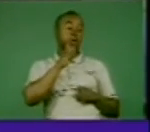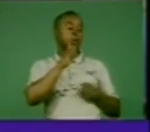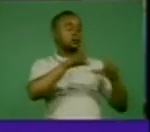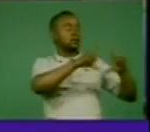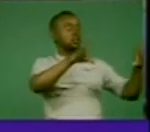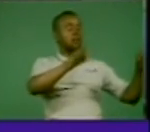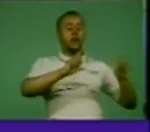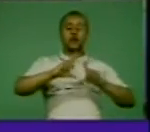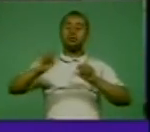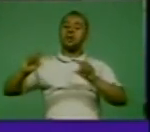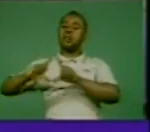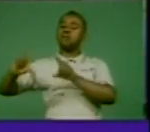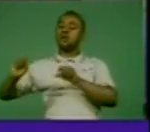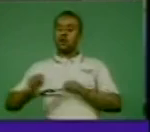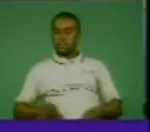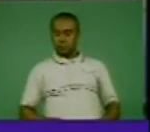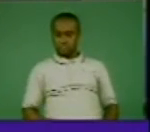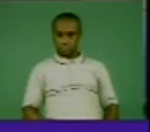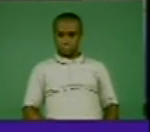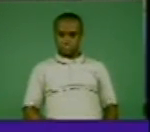kura 148 kwa kila ibara.